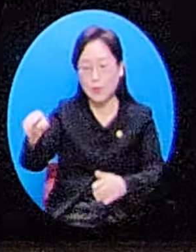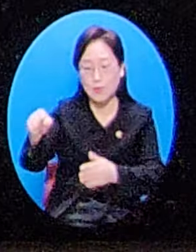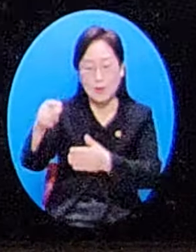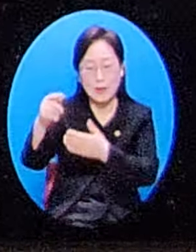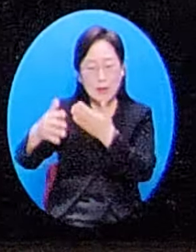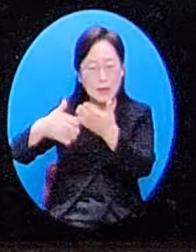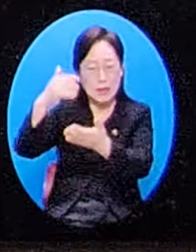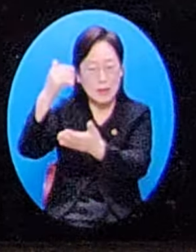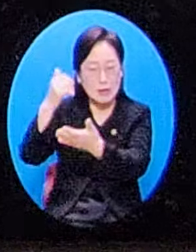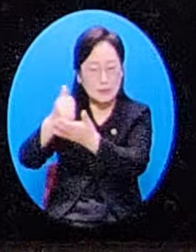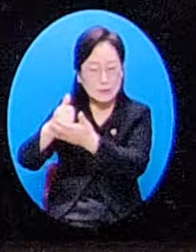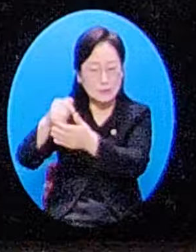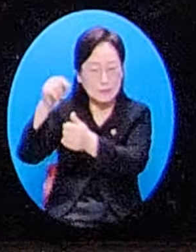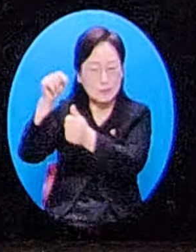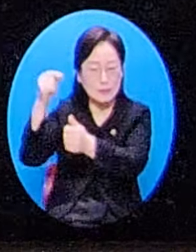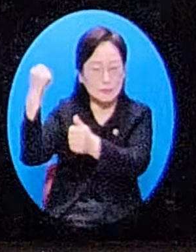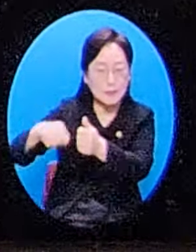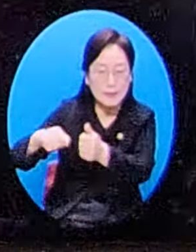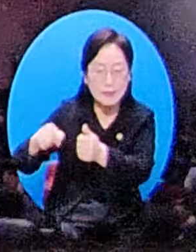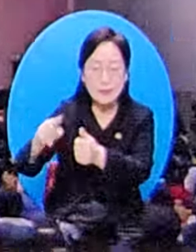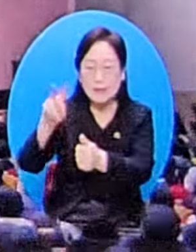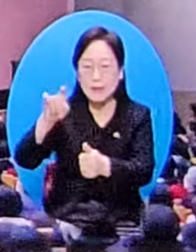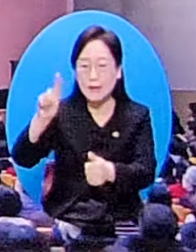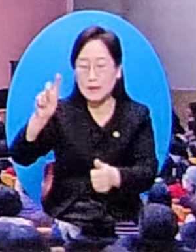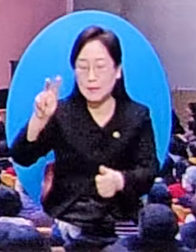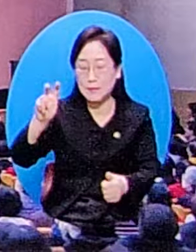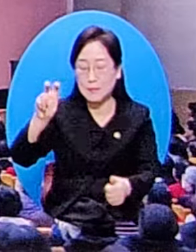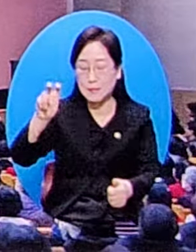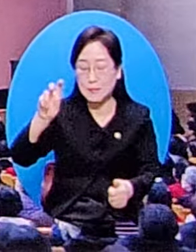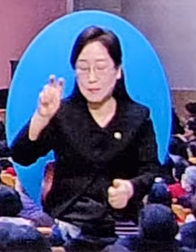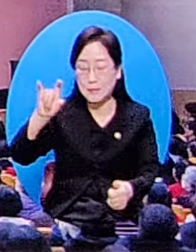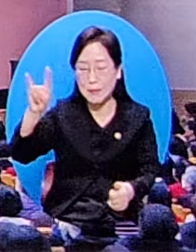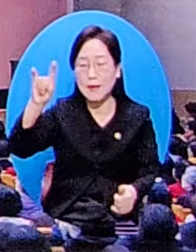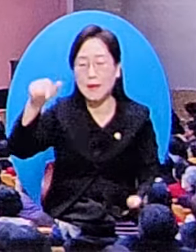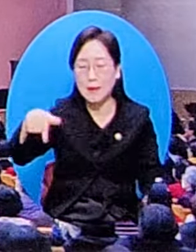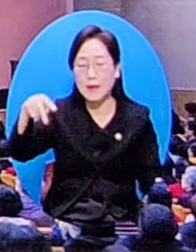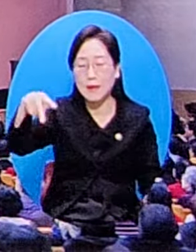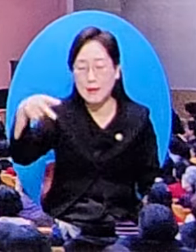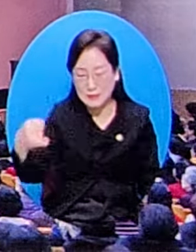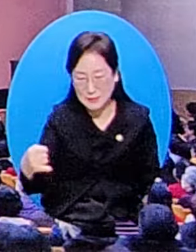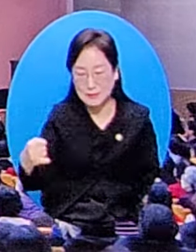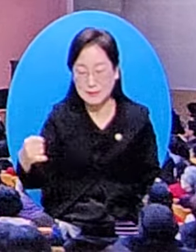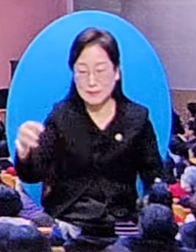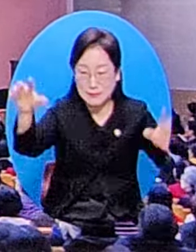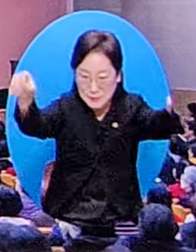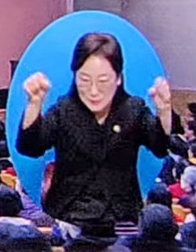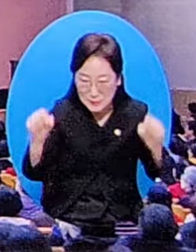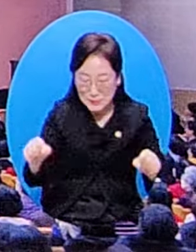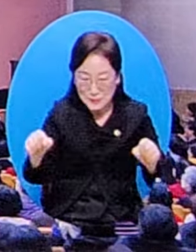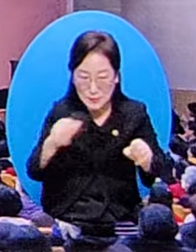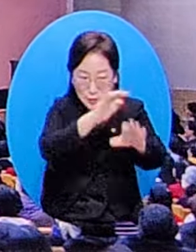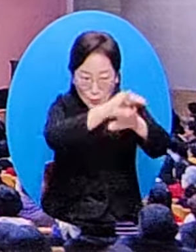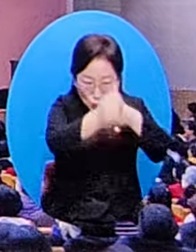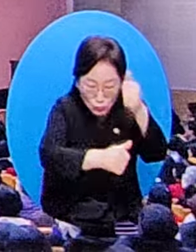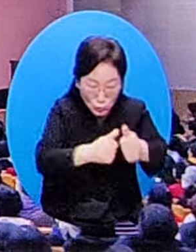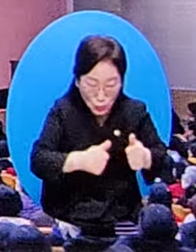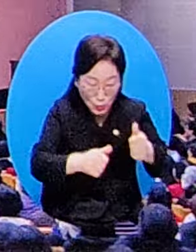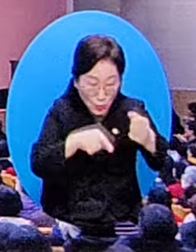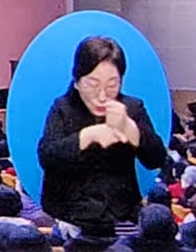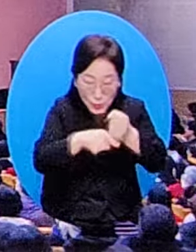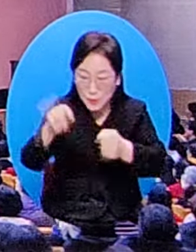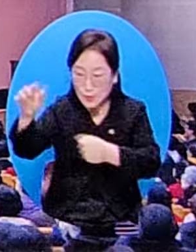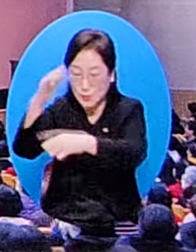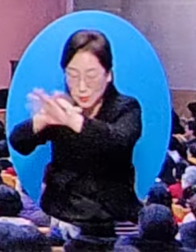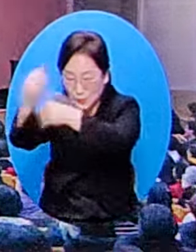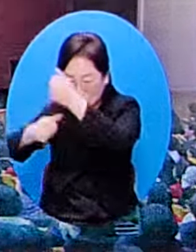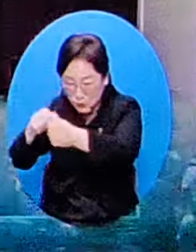하나님의 뜻 가운데 살지 않았던 맥스 주크와의 삶의 그 후손을 연구해보니까 맥스 주크의 살의 5대